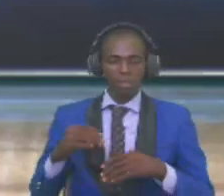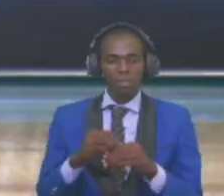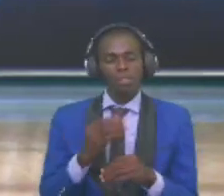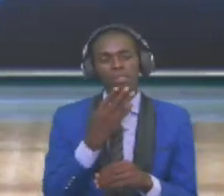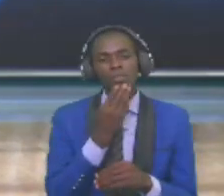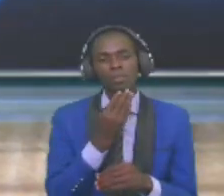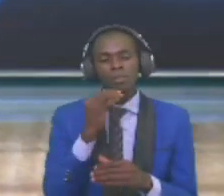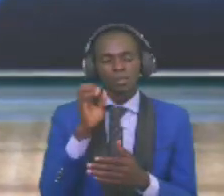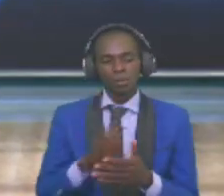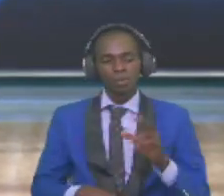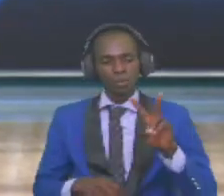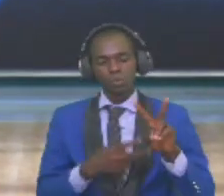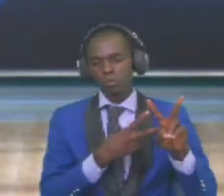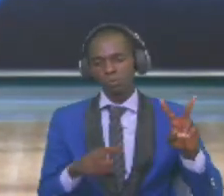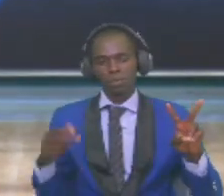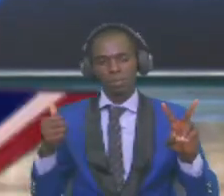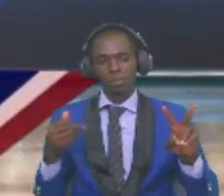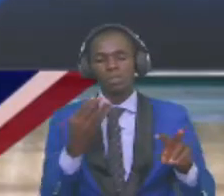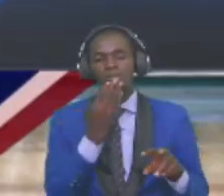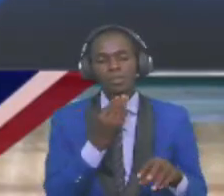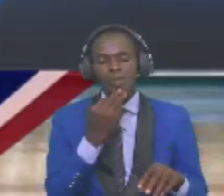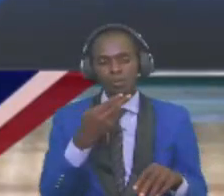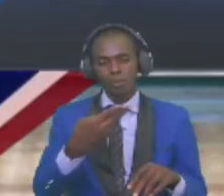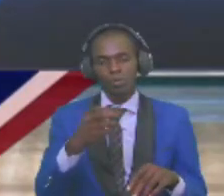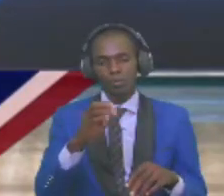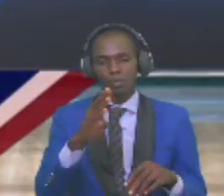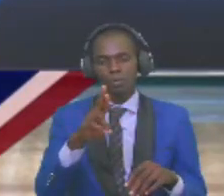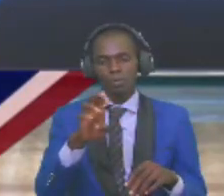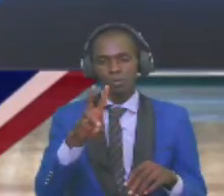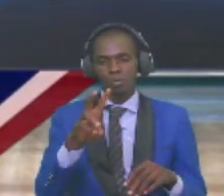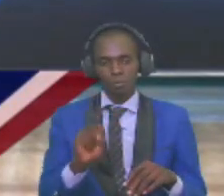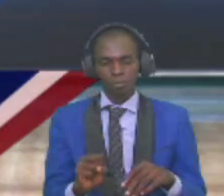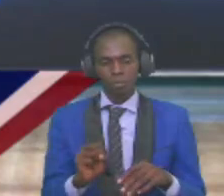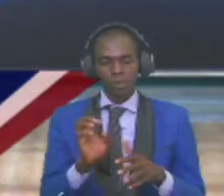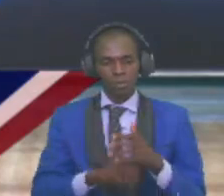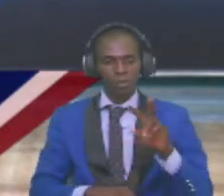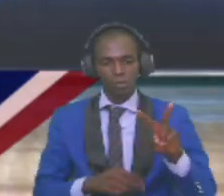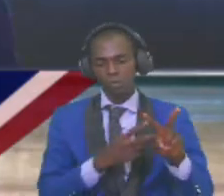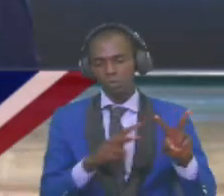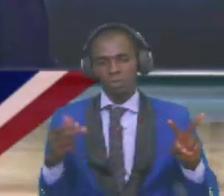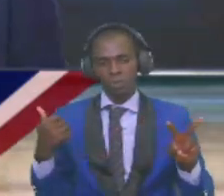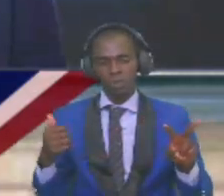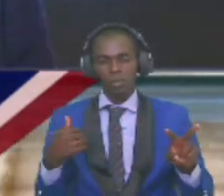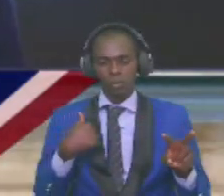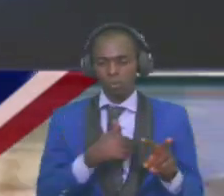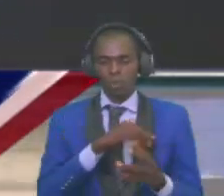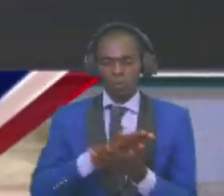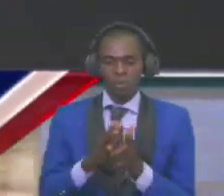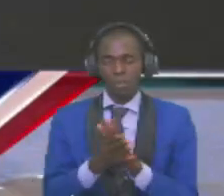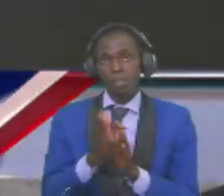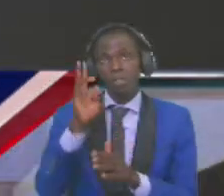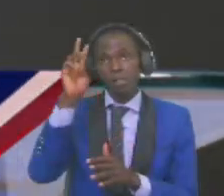ont pas osé bleus 2,10 et le chapitre 2 tous les ans le verset 10